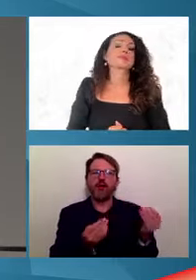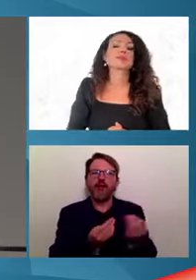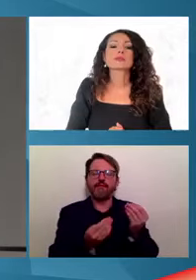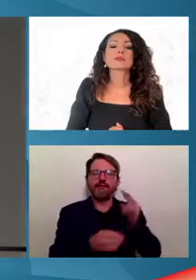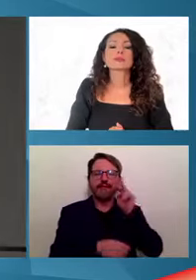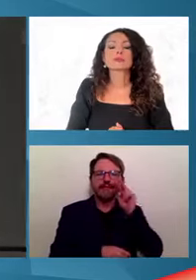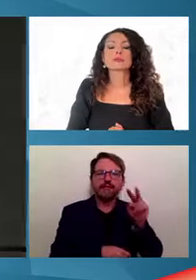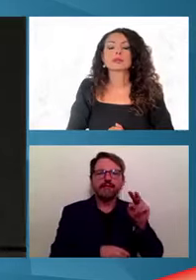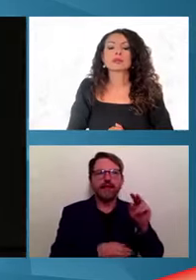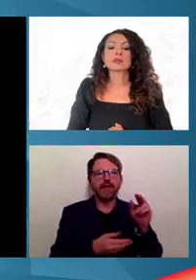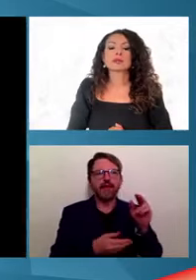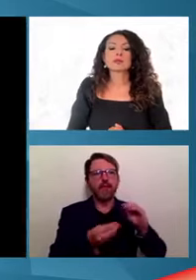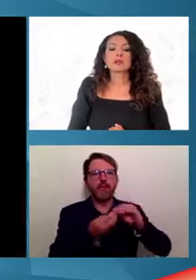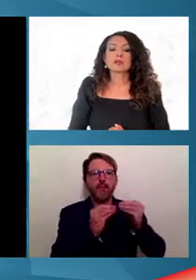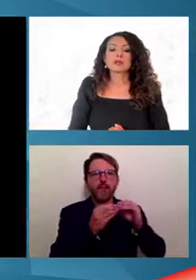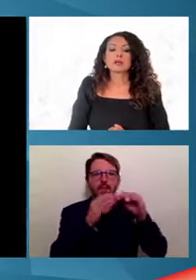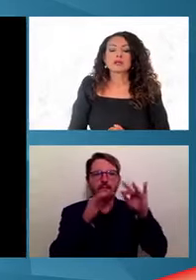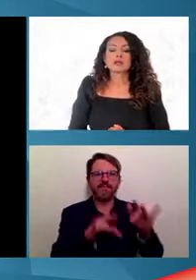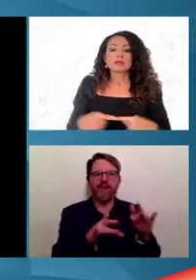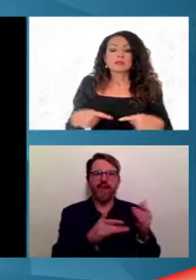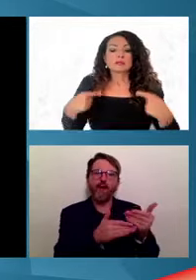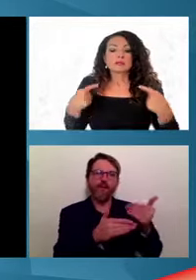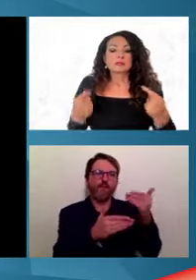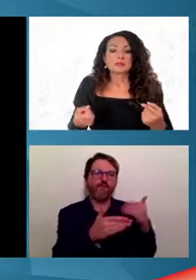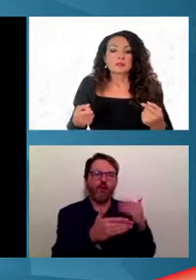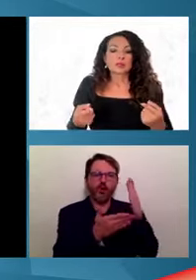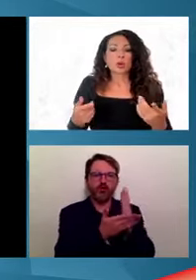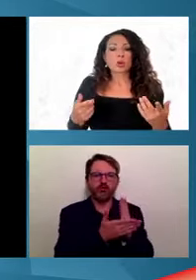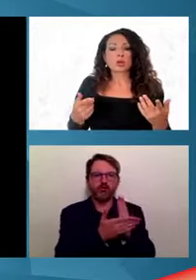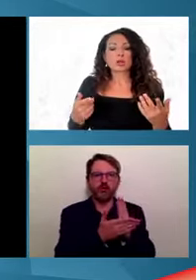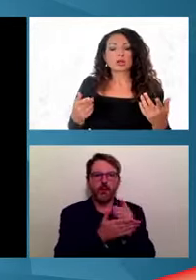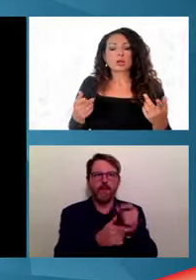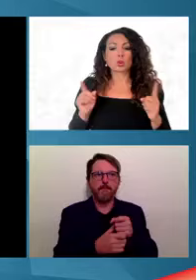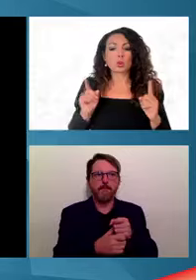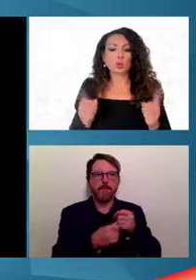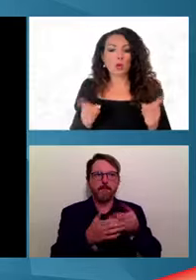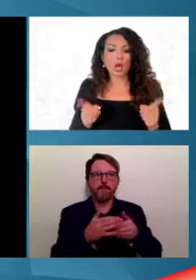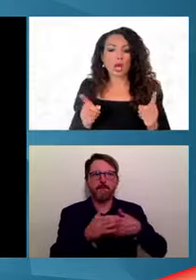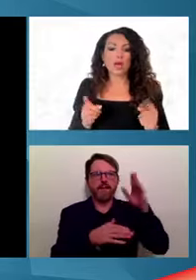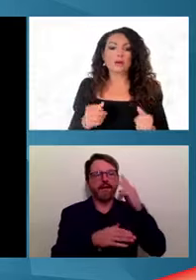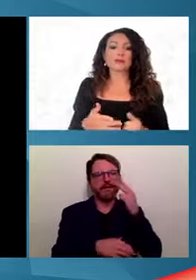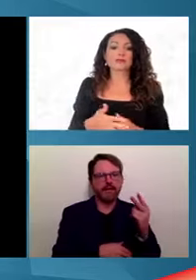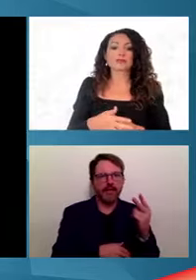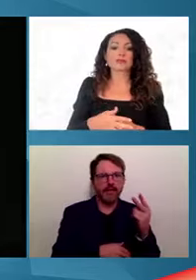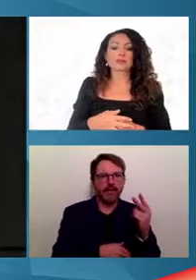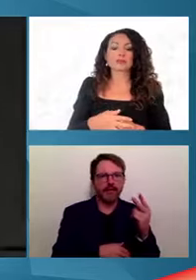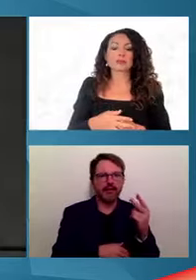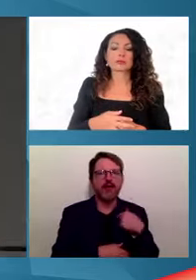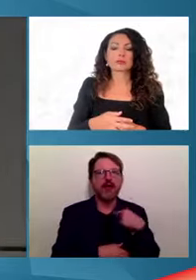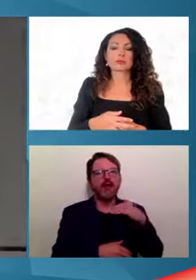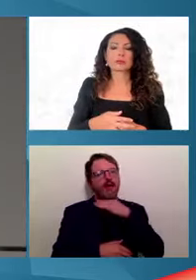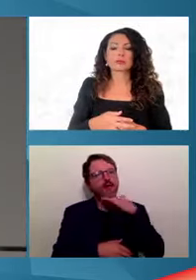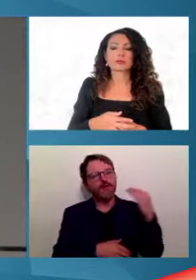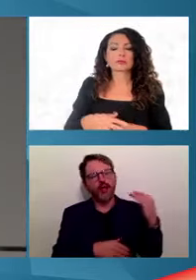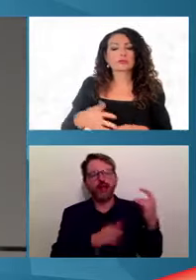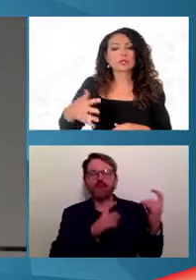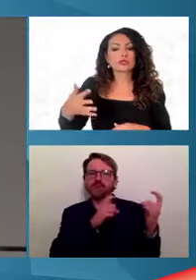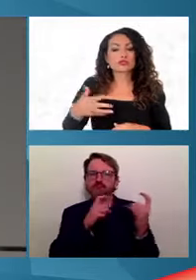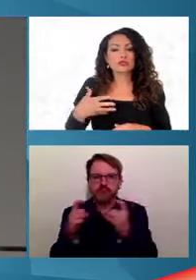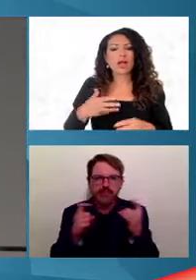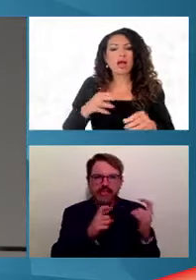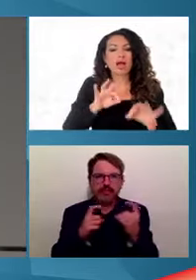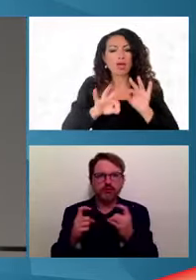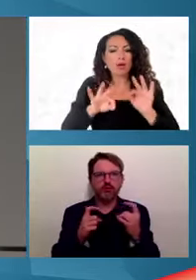Gesellschaft. Ja, wir hatten neben den vielen konstruktiven Debatten, Diskussionen, auch